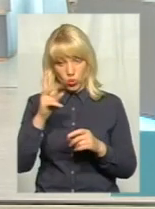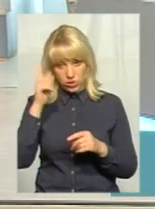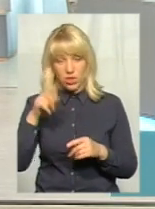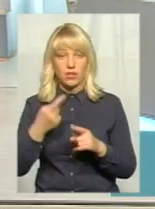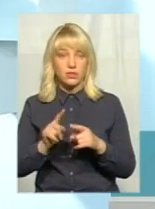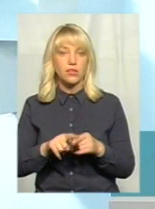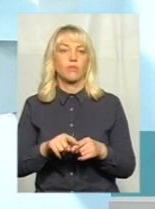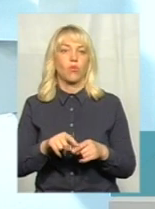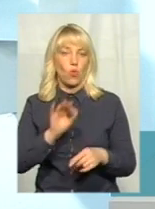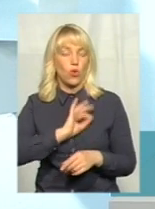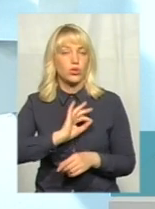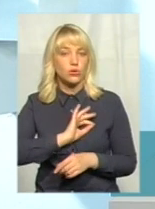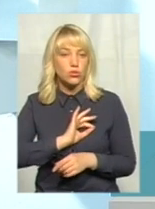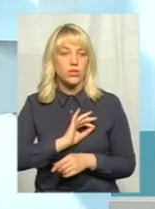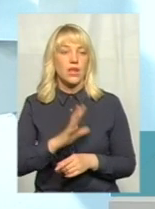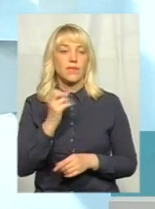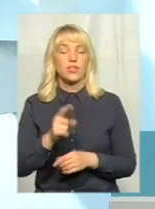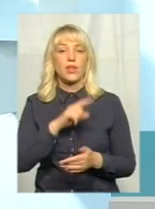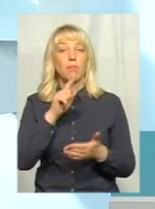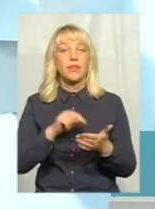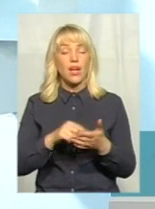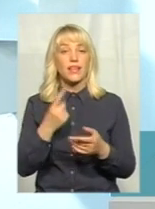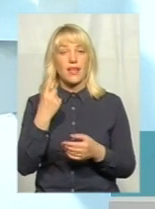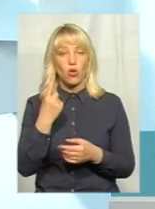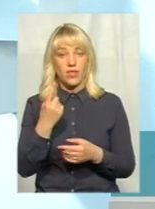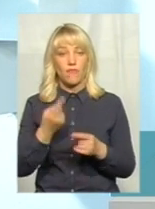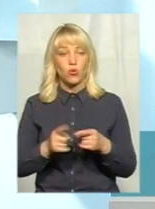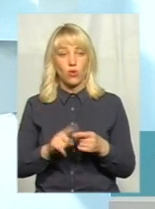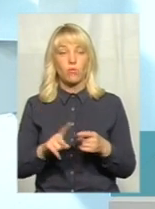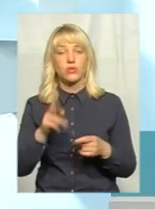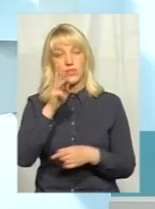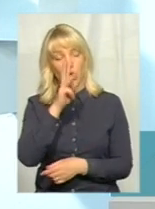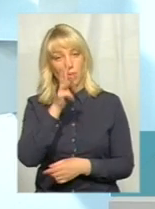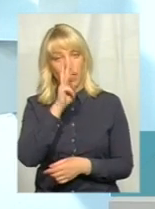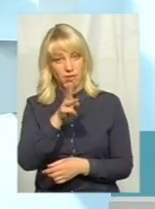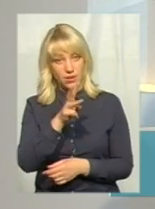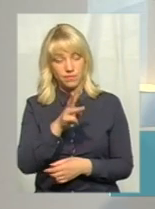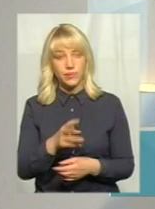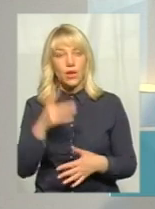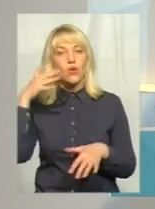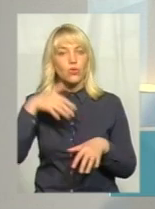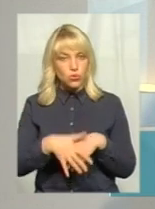і ще питання є одне в тому, все-таки заробітна плата, розумієте?